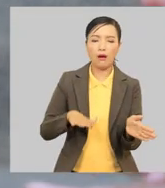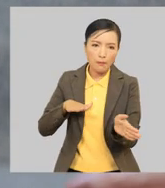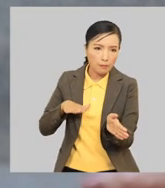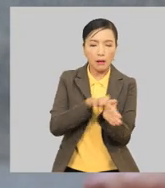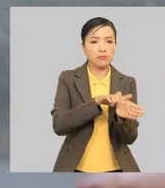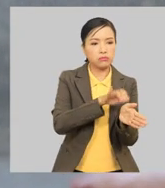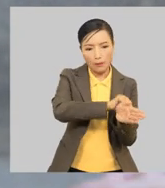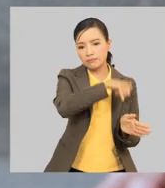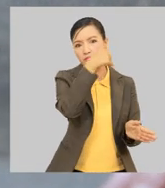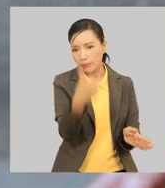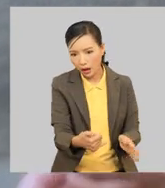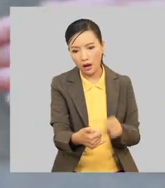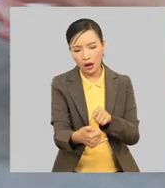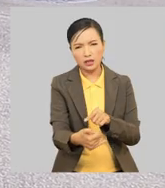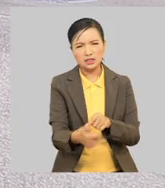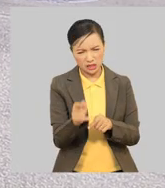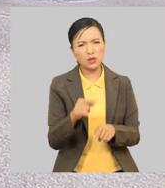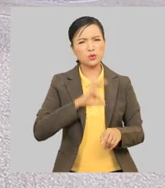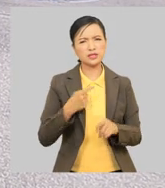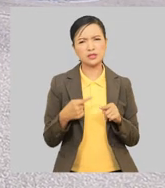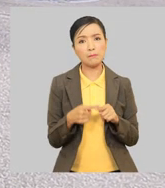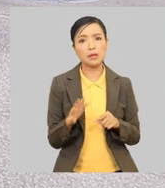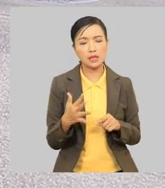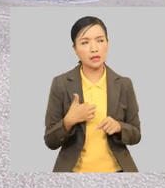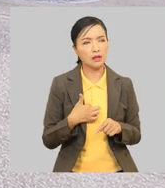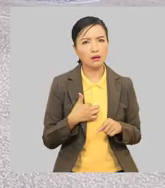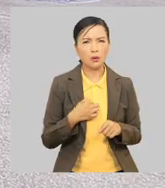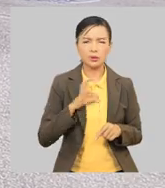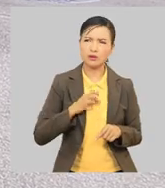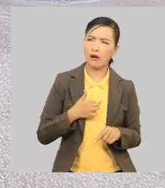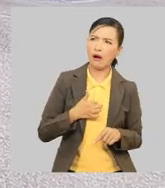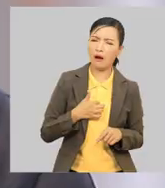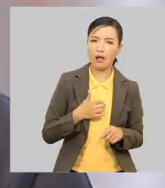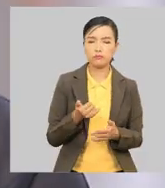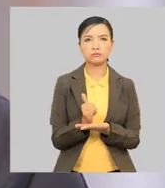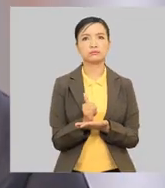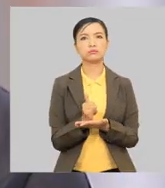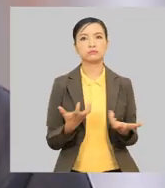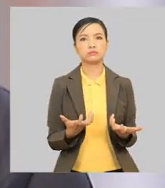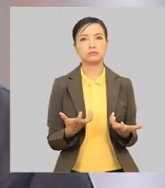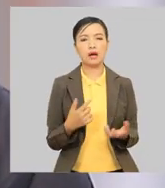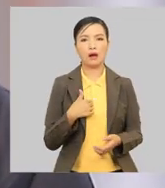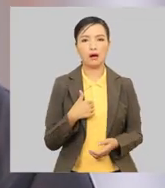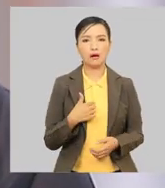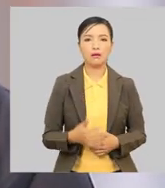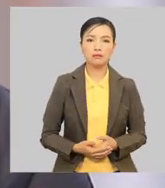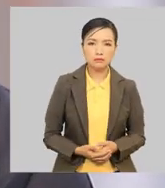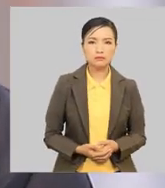แล้วเรากระเด็นออกมาตกบนถนนตอนนั้นไม่ได้รู้สึกเจ็บเลยนะคะก็รู้สึกแค่ว่าเราขยับตัวไม่